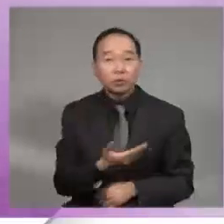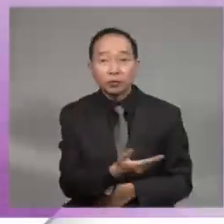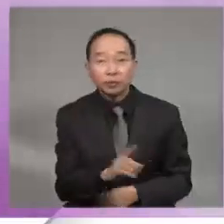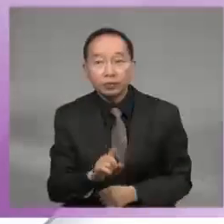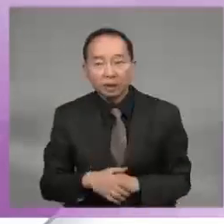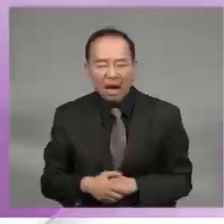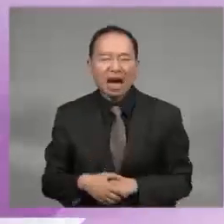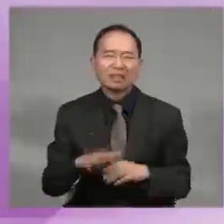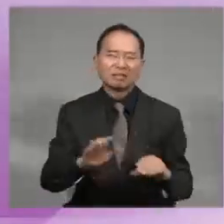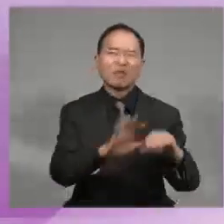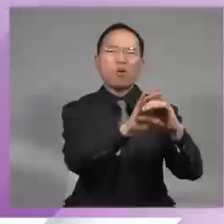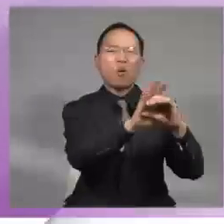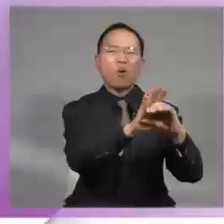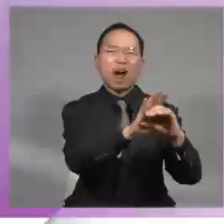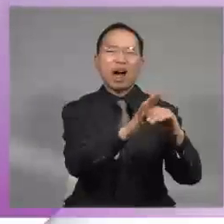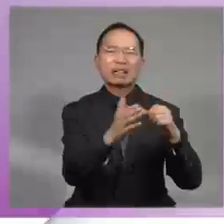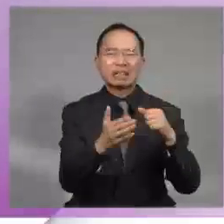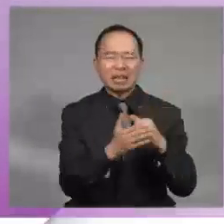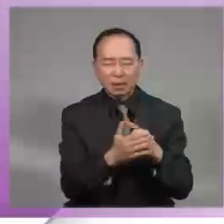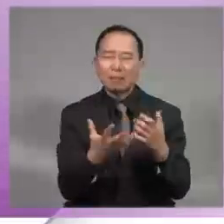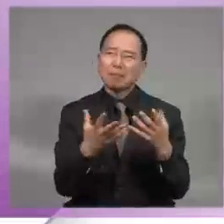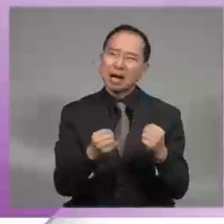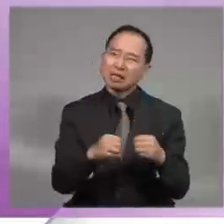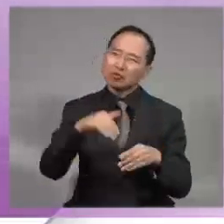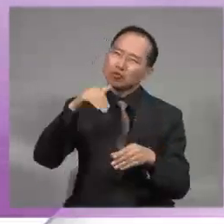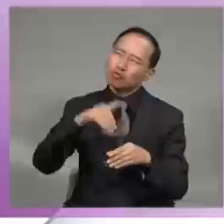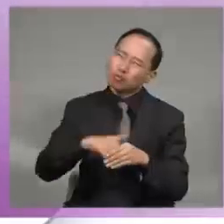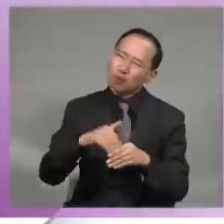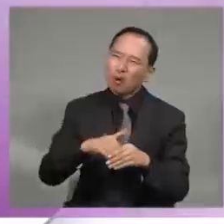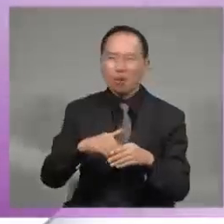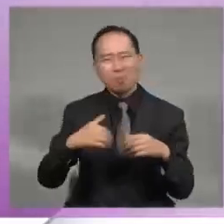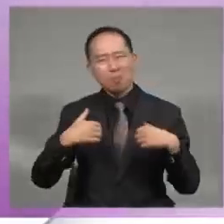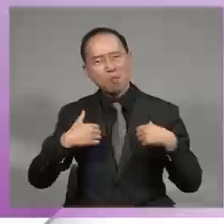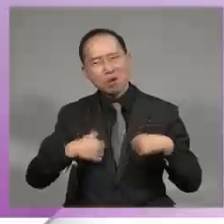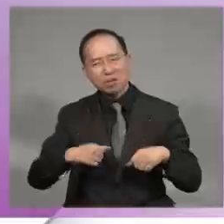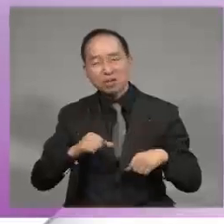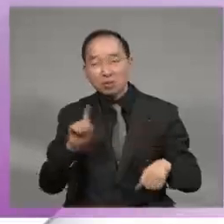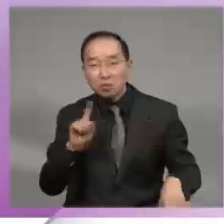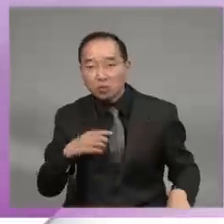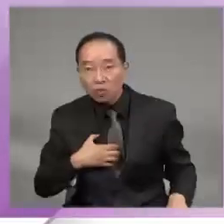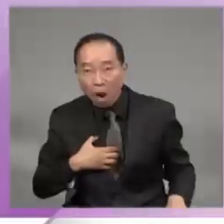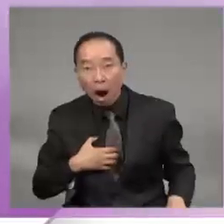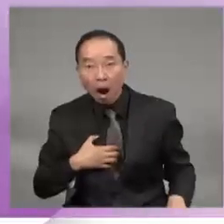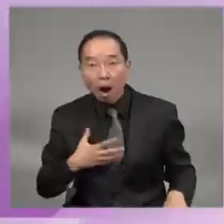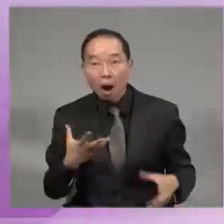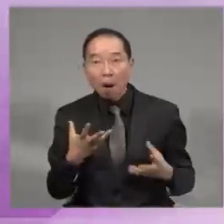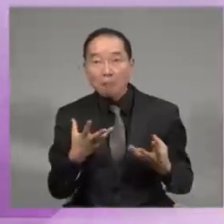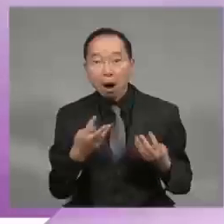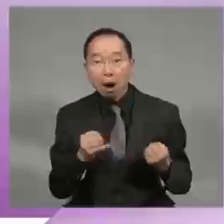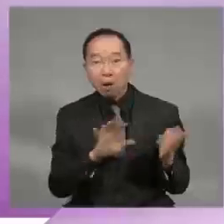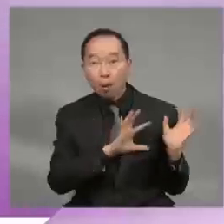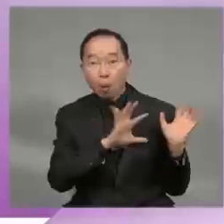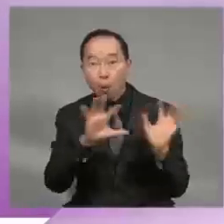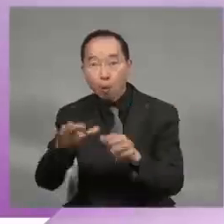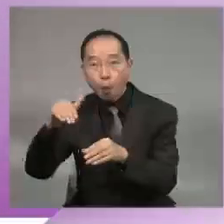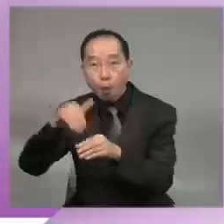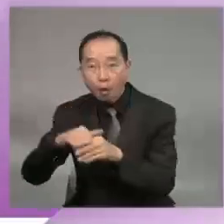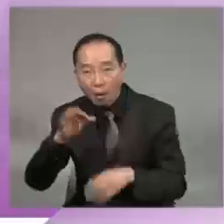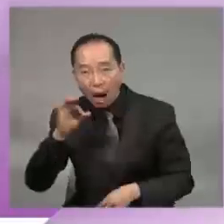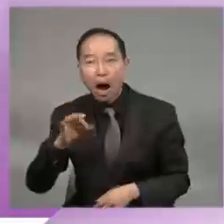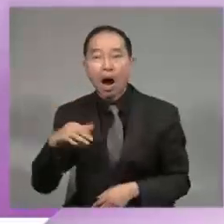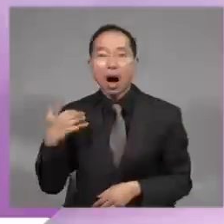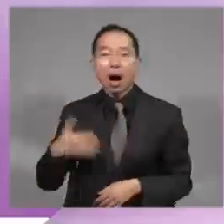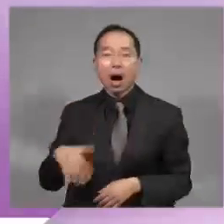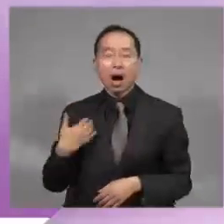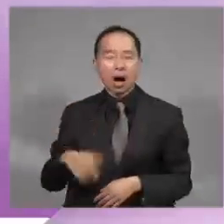코로나19 상황 중이기 때문에 많은 분들이 또 염려하시는 면도 있으셨을 텐데도 다들 이렇게 많이 참여해주시는 걸 보면 또 대통령 선거에